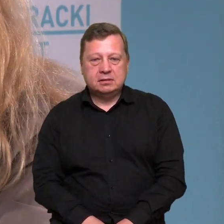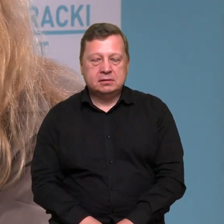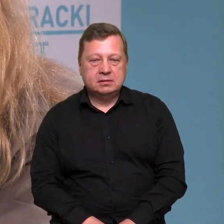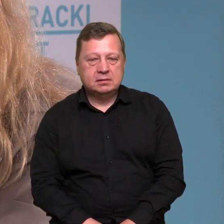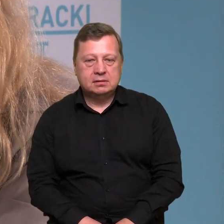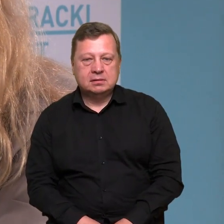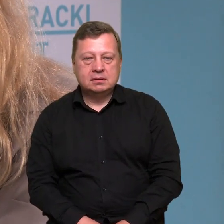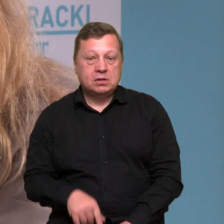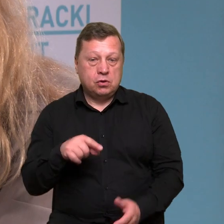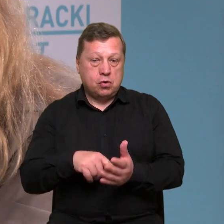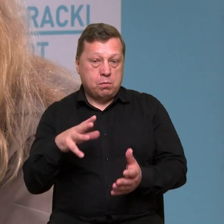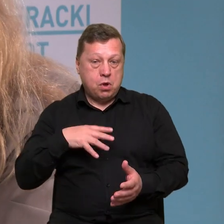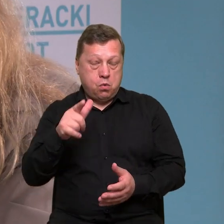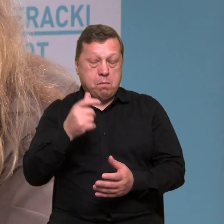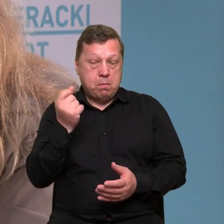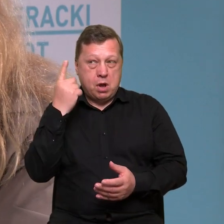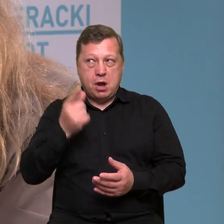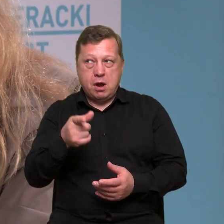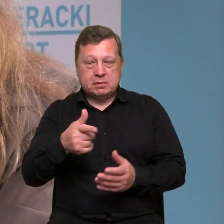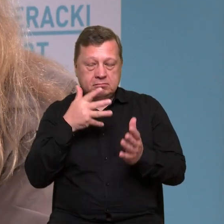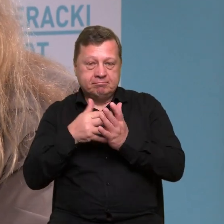I to był mój taki pomysł na rozprawienie się z tym.